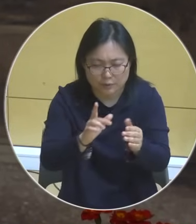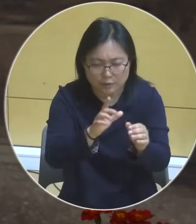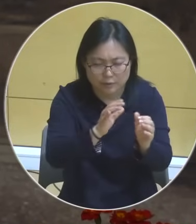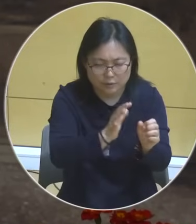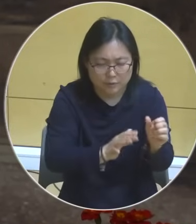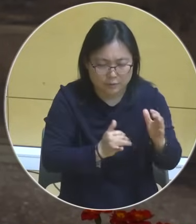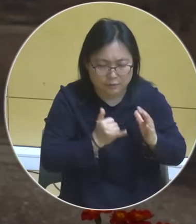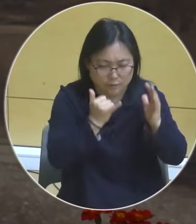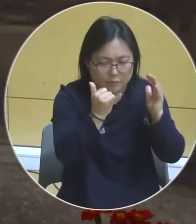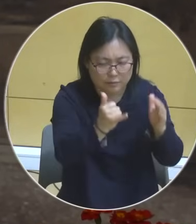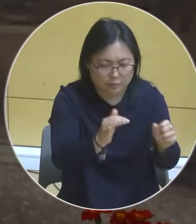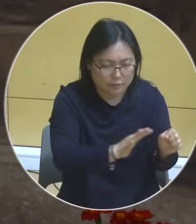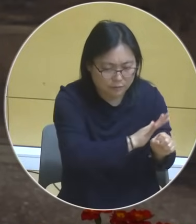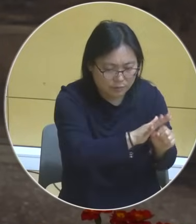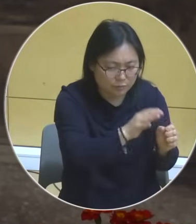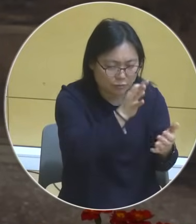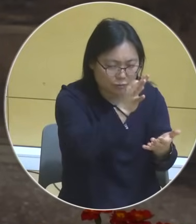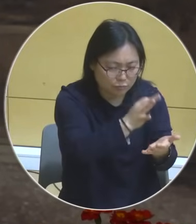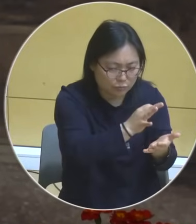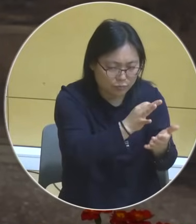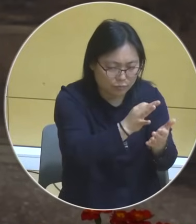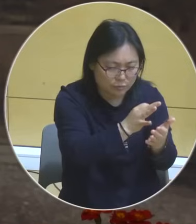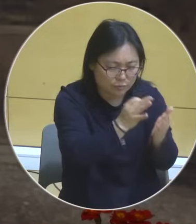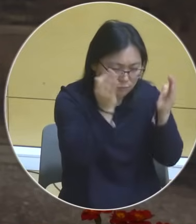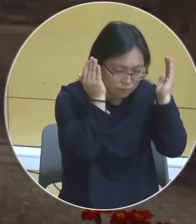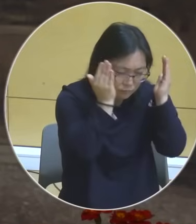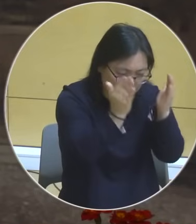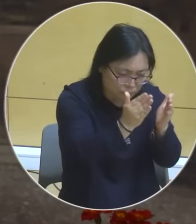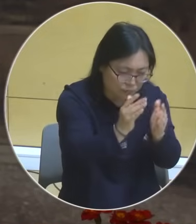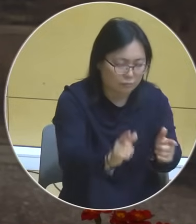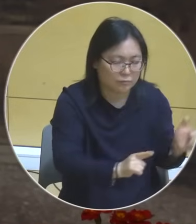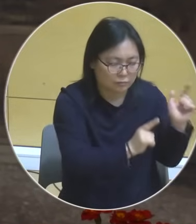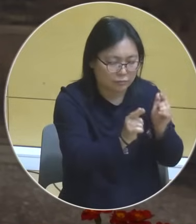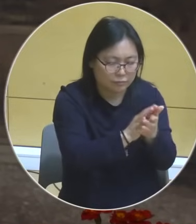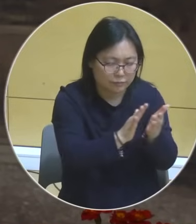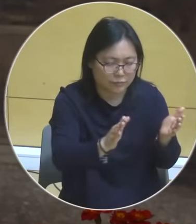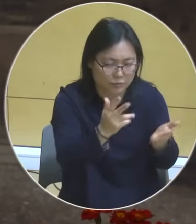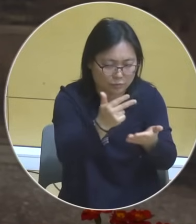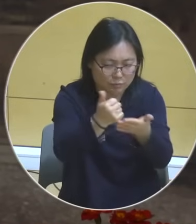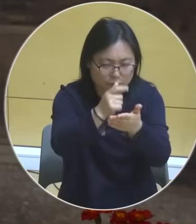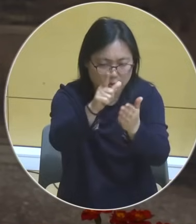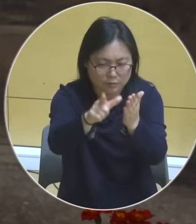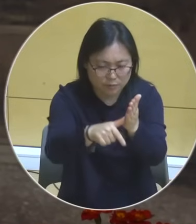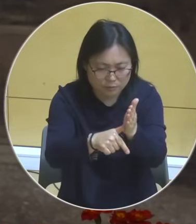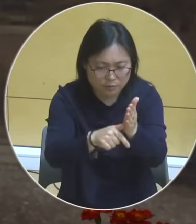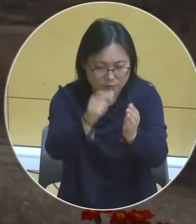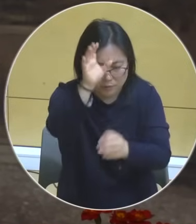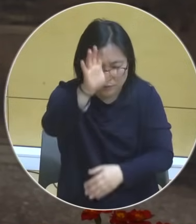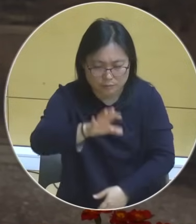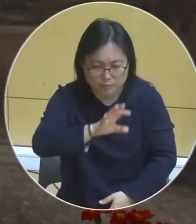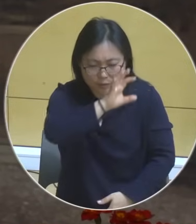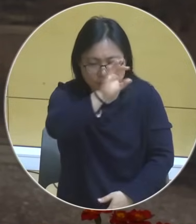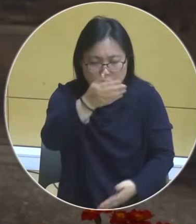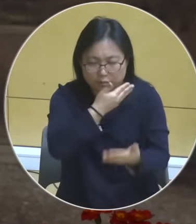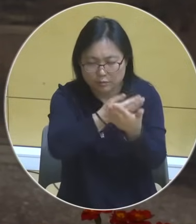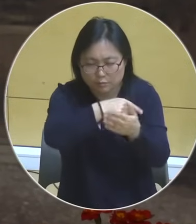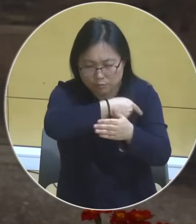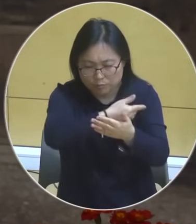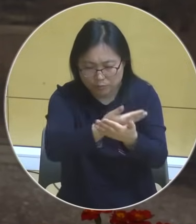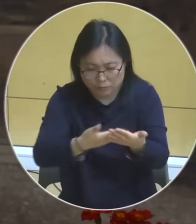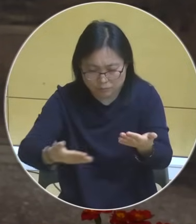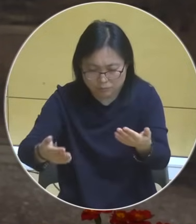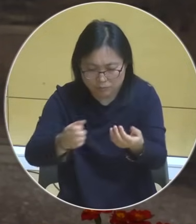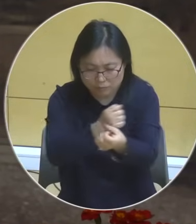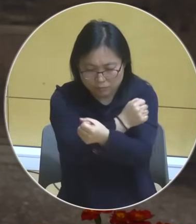세상만을 사랑하면서 물질이 전부인 것처럼 살았습니다. 주님, 이 시간 십자가 보혈로 용서하여